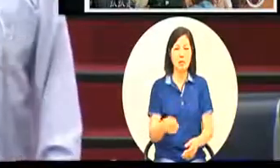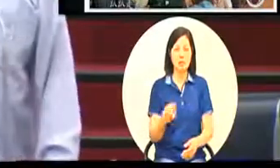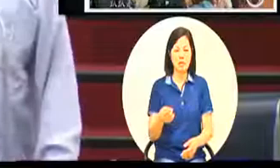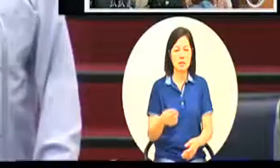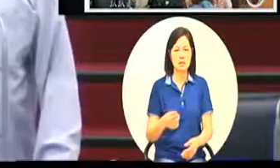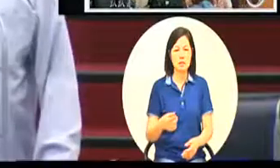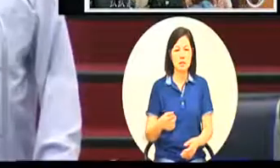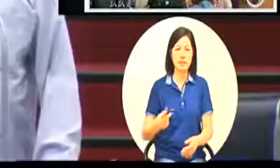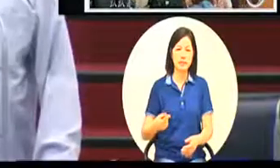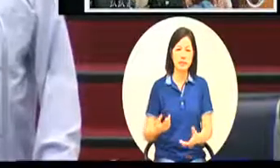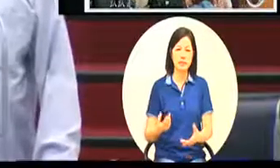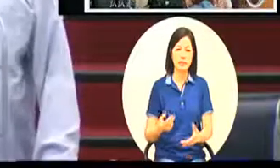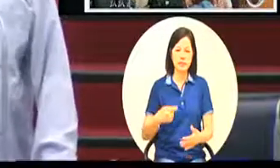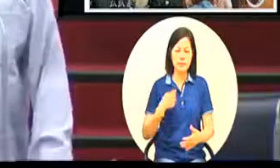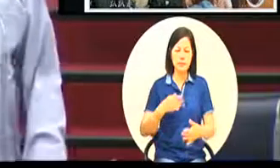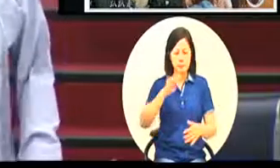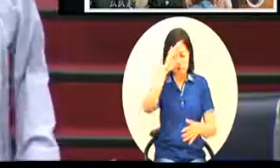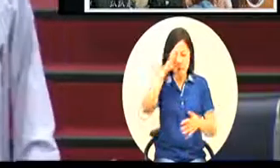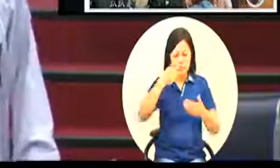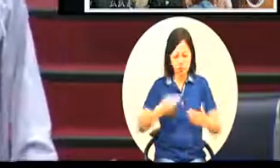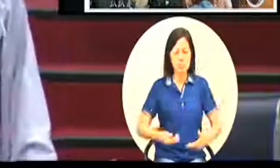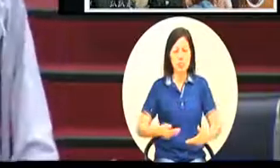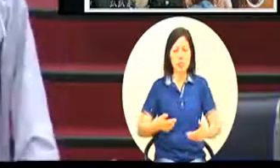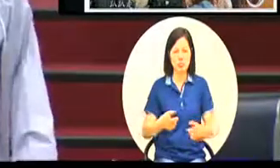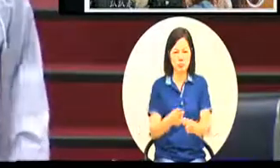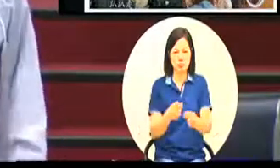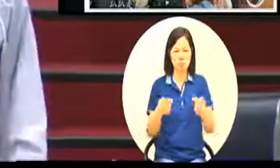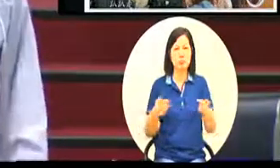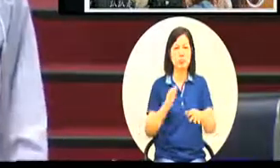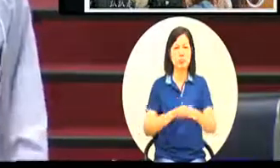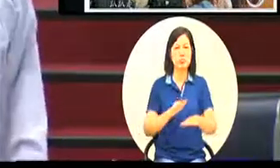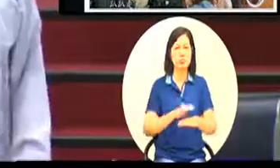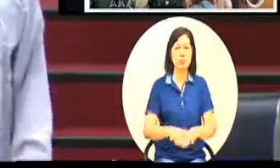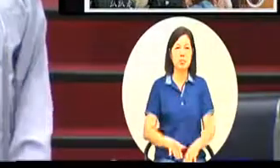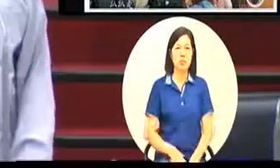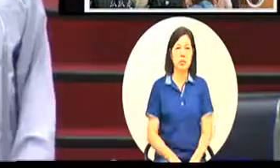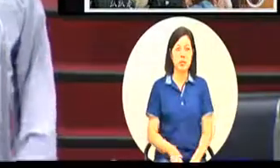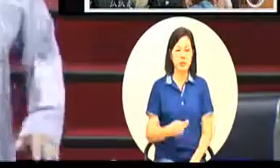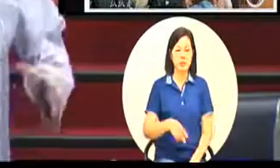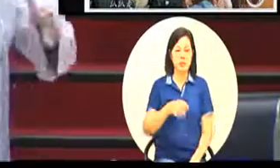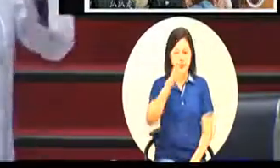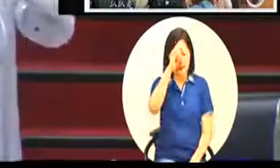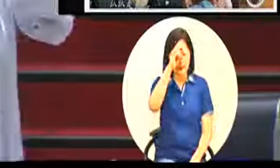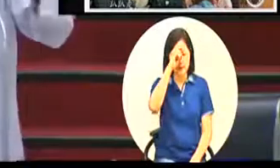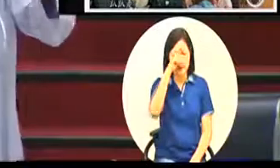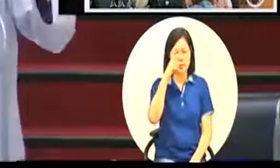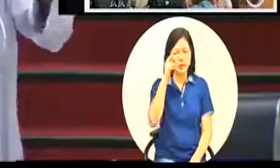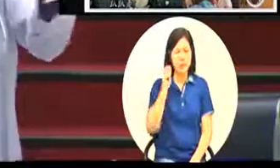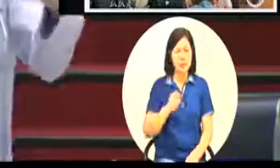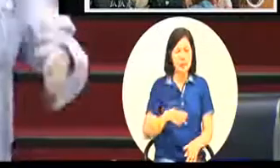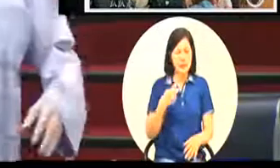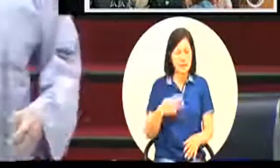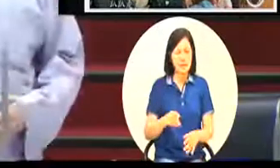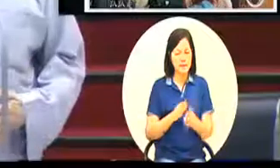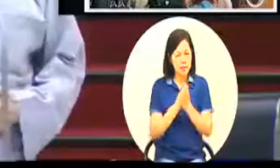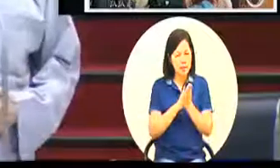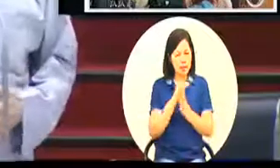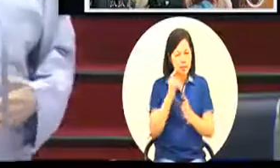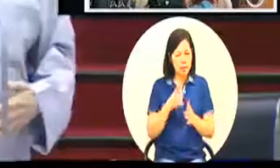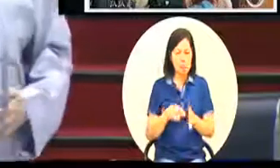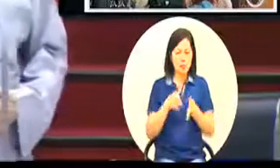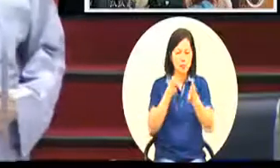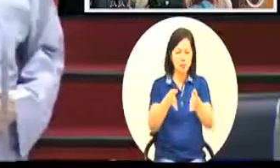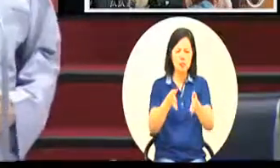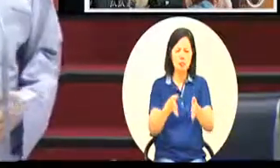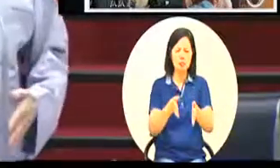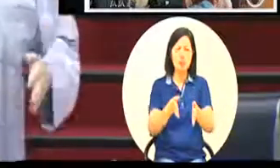啊。我嘛愿望吼，再三拜托，我的管道就剩遮尔啦。局长实